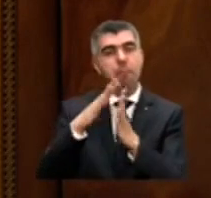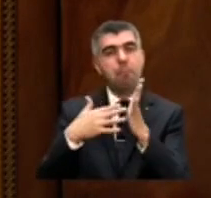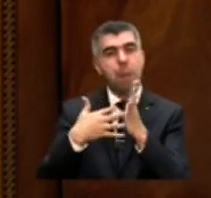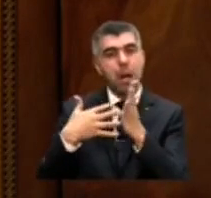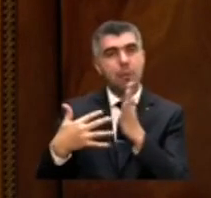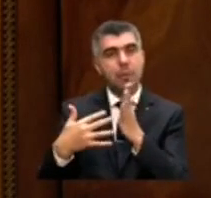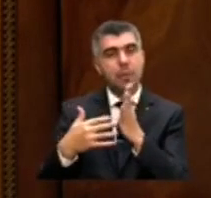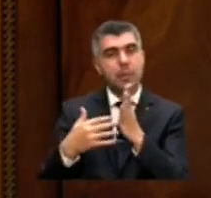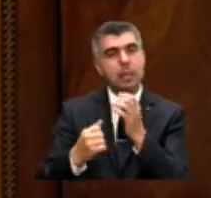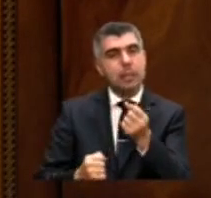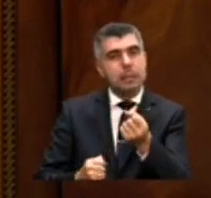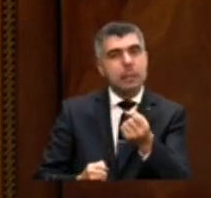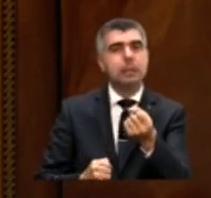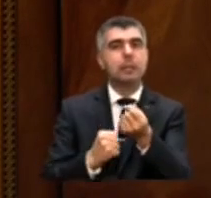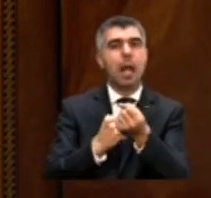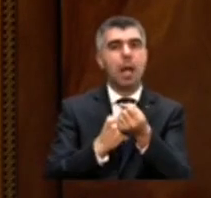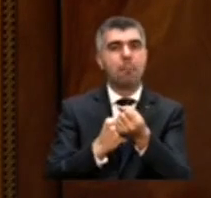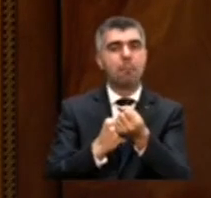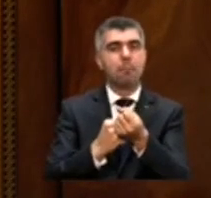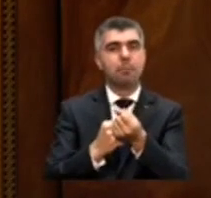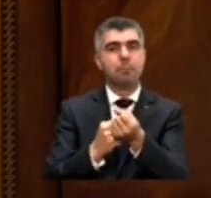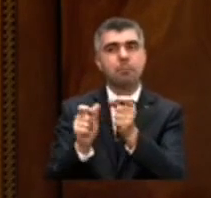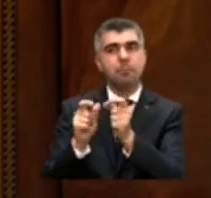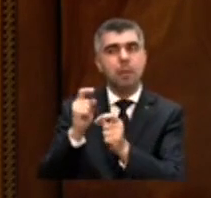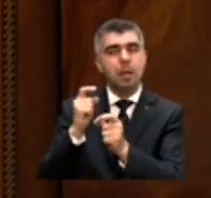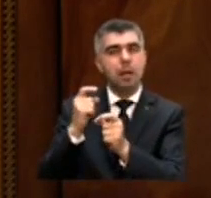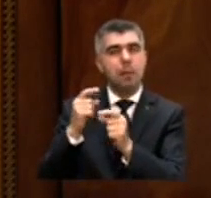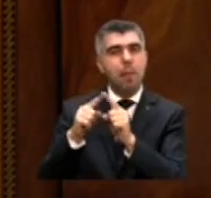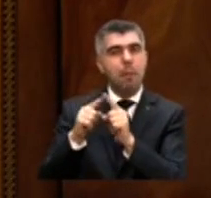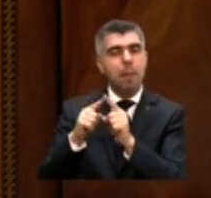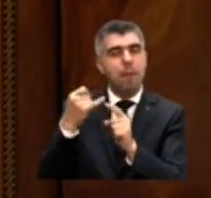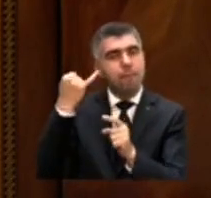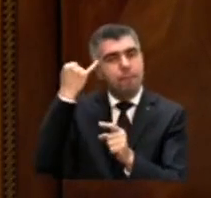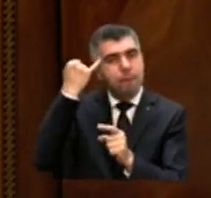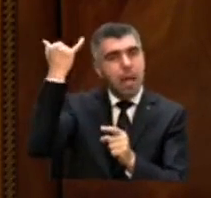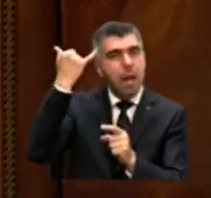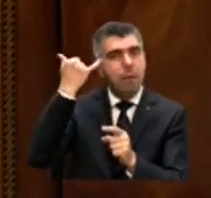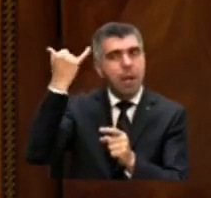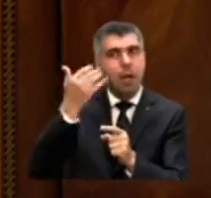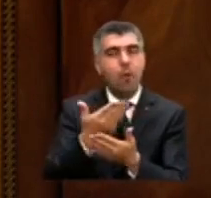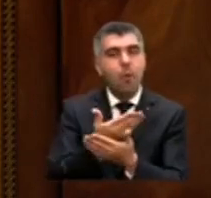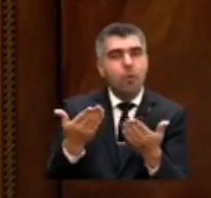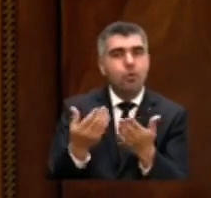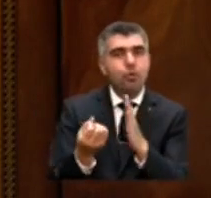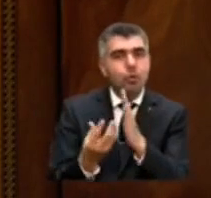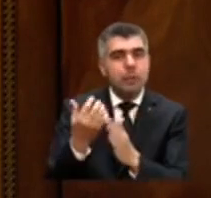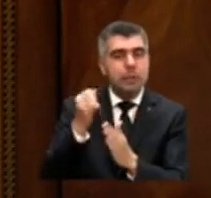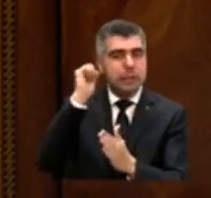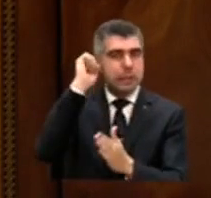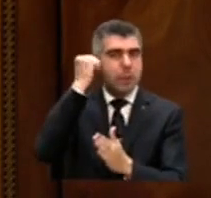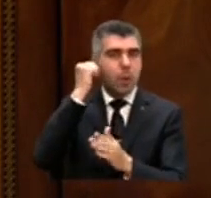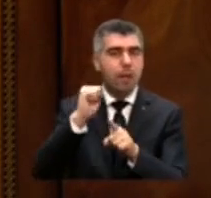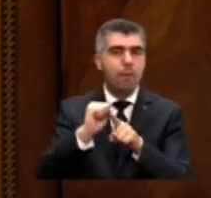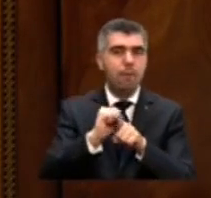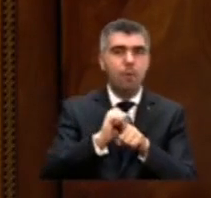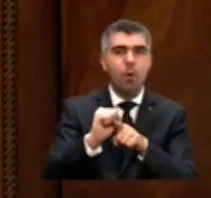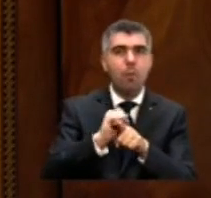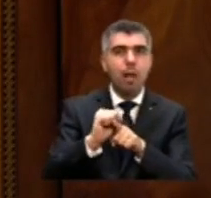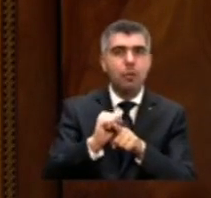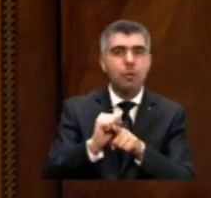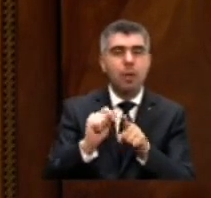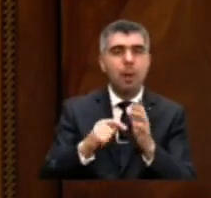لدعم المبادرات الفردية، ويتخذ شكل مواكبة وتوجيه وتكوينات من أجل هيكلة